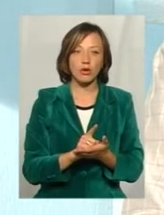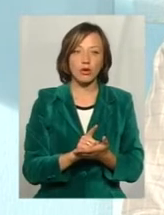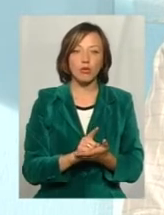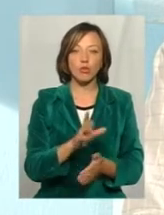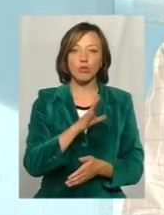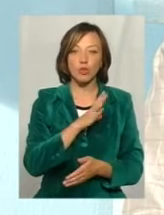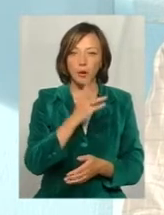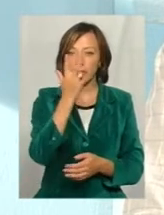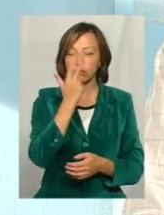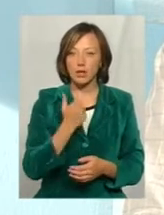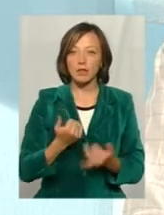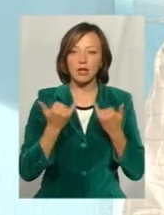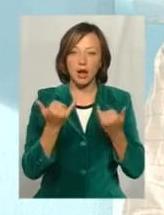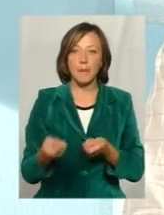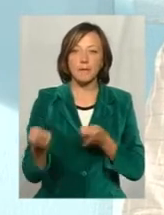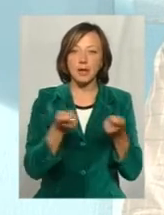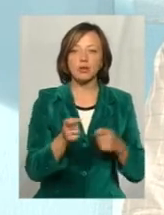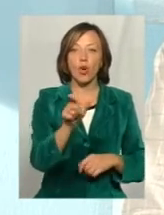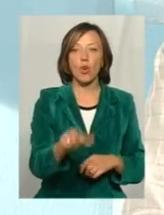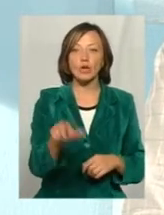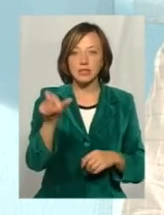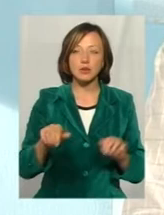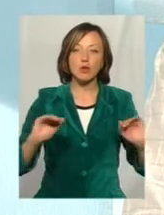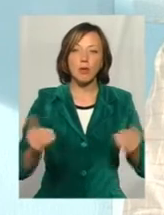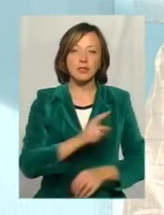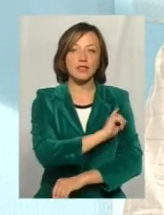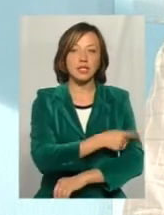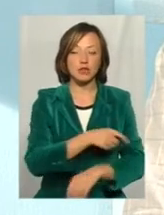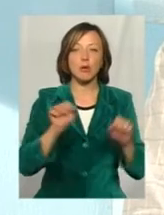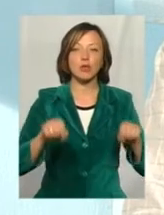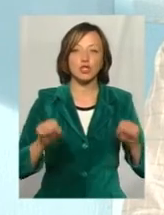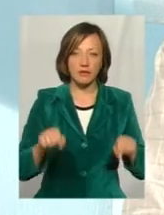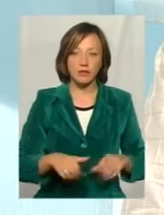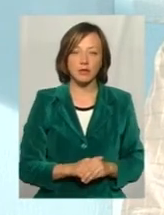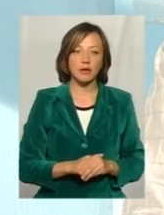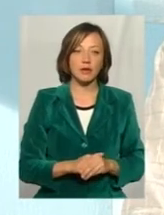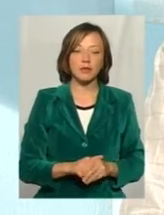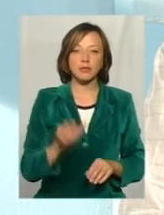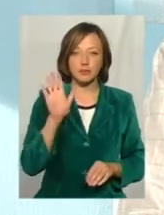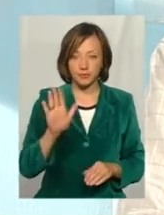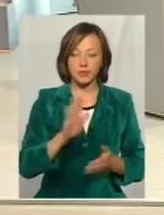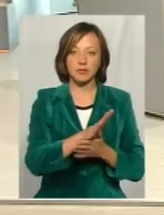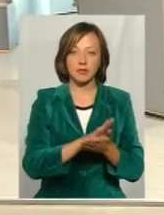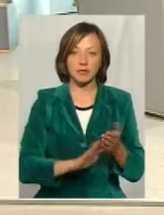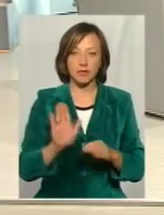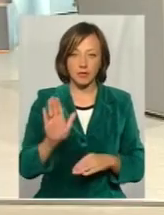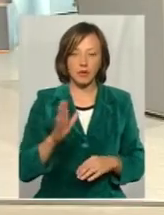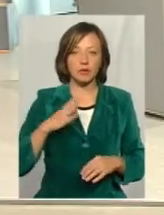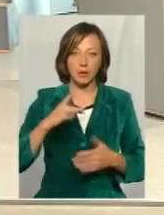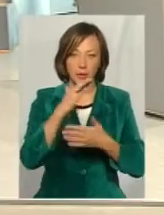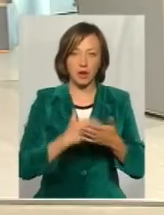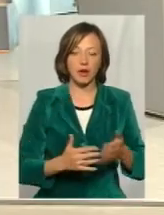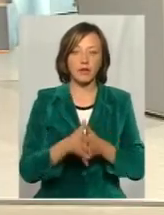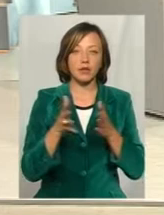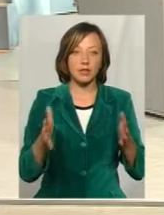бути пристосований для перевезення осіб з обмеженими фізичними можливостями. Давайте поставимо 3 крапочки, бо я думаю, там ще перелік ми